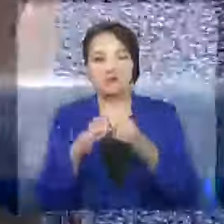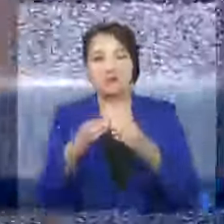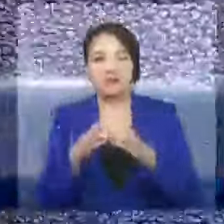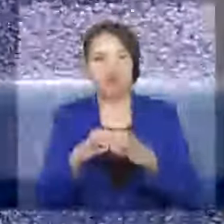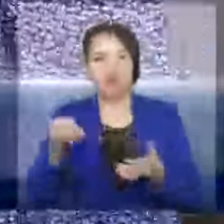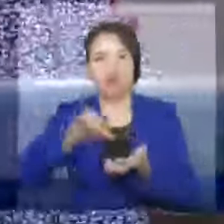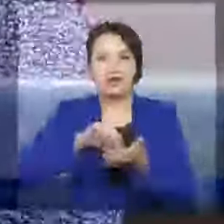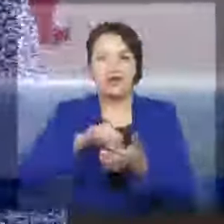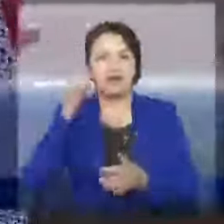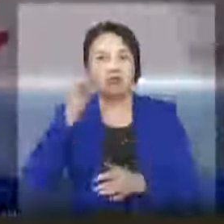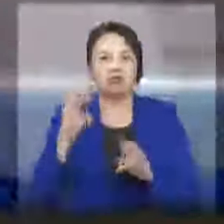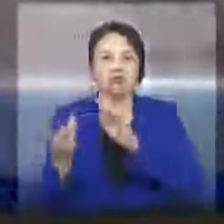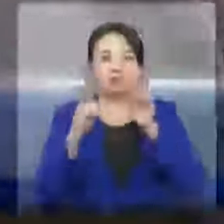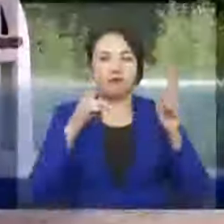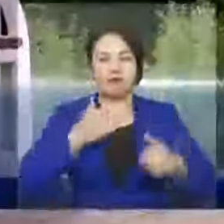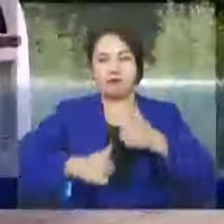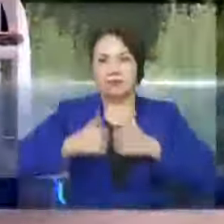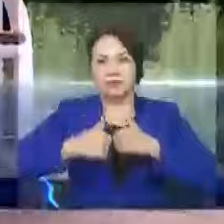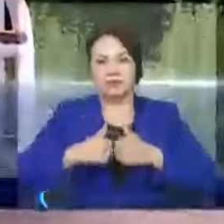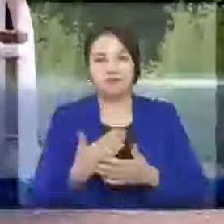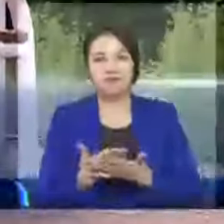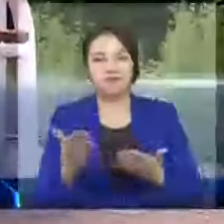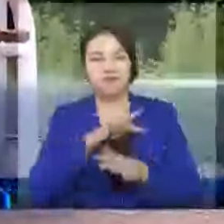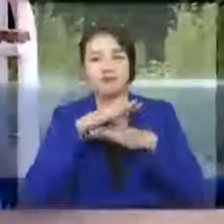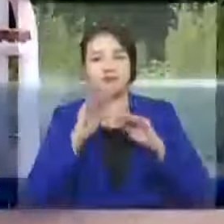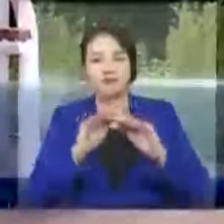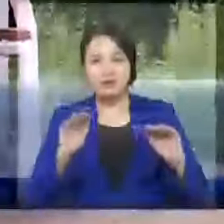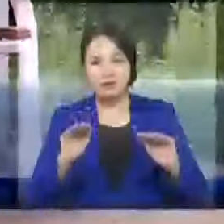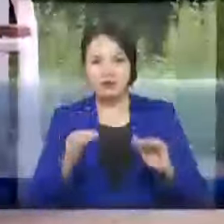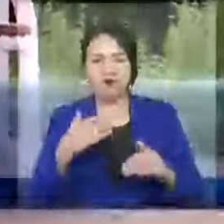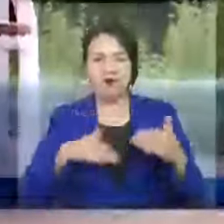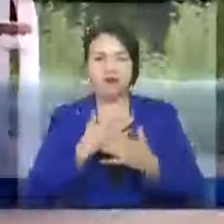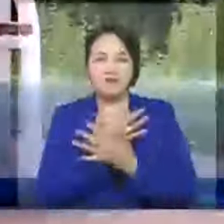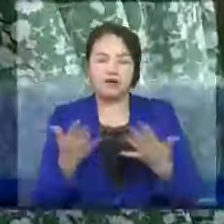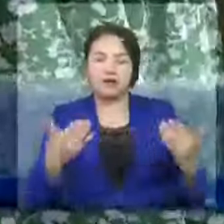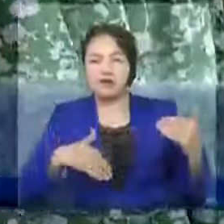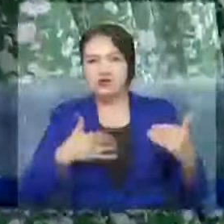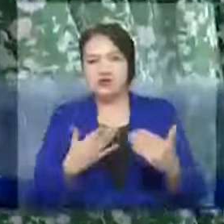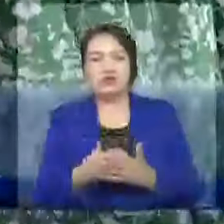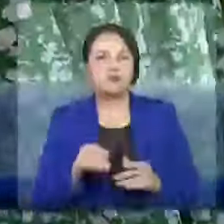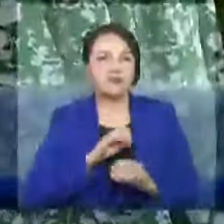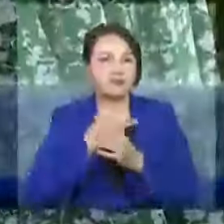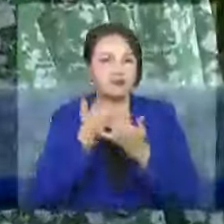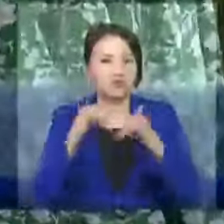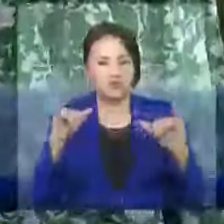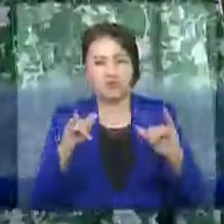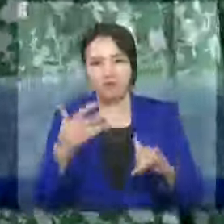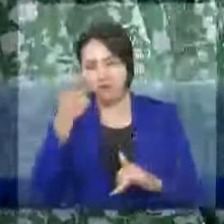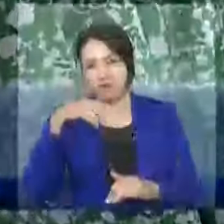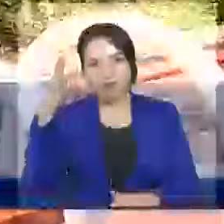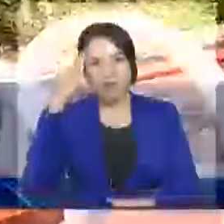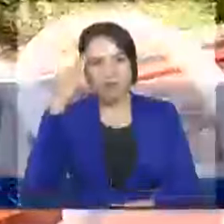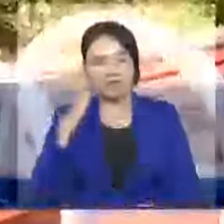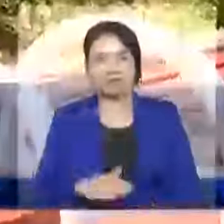намерена участвовать в завтрашнем танцевальном конкурсе. Среди них много детей, которые играют на разных инструментах и удивляют публику своим